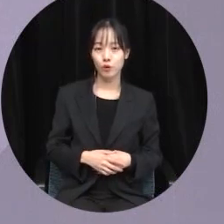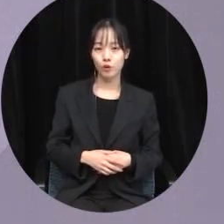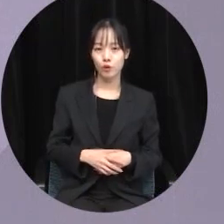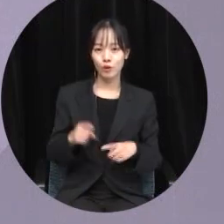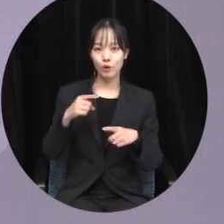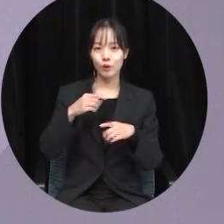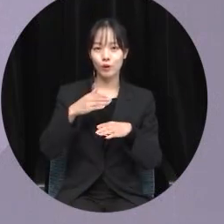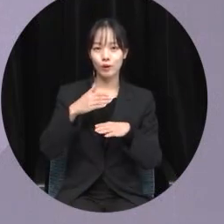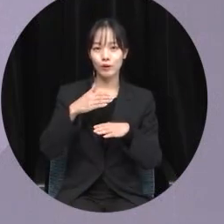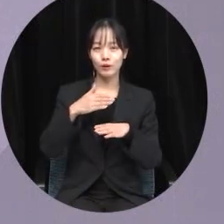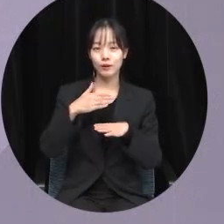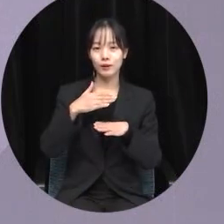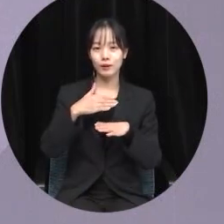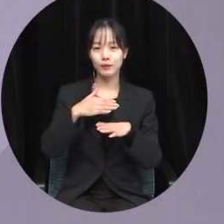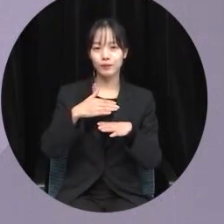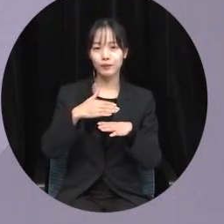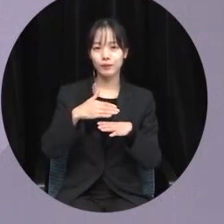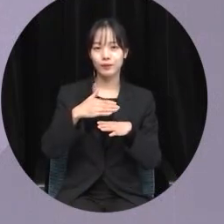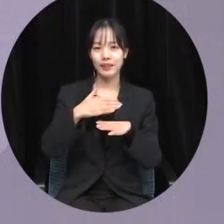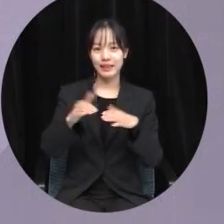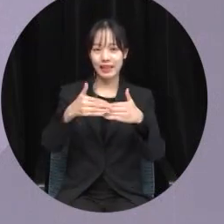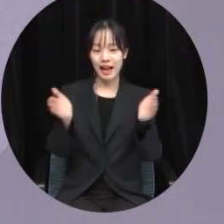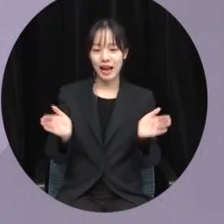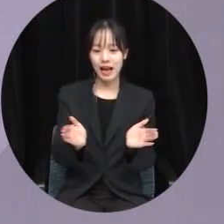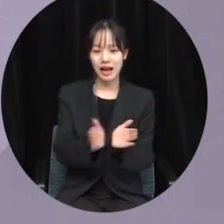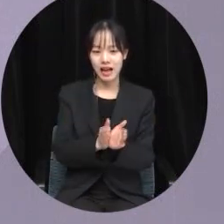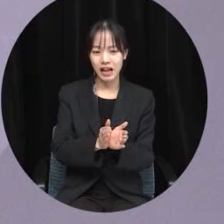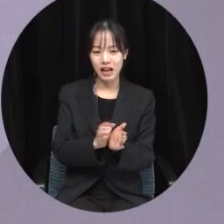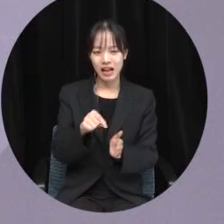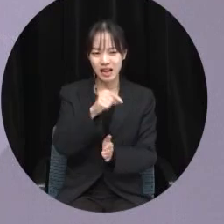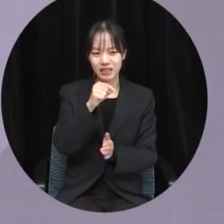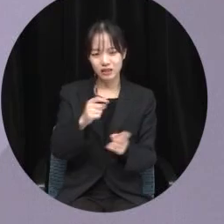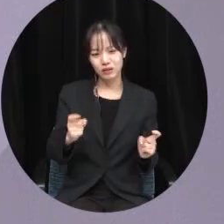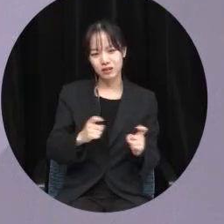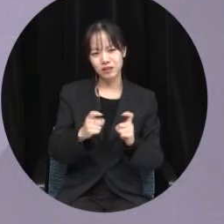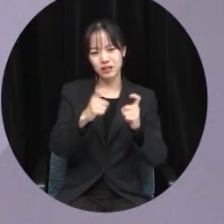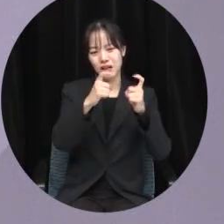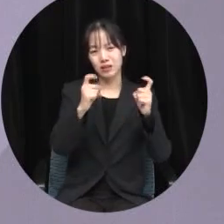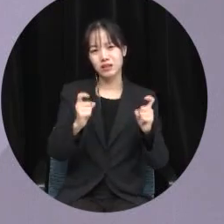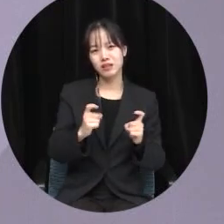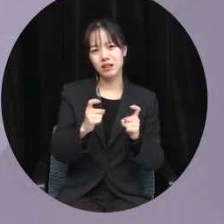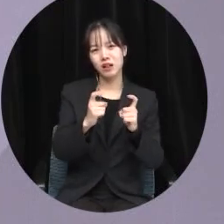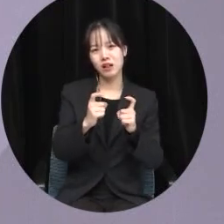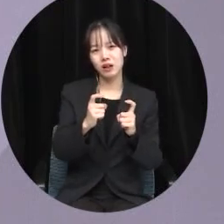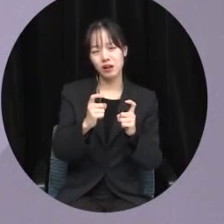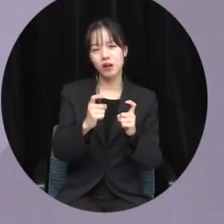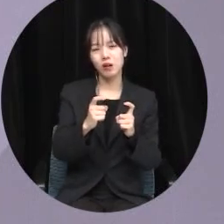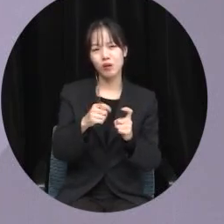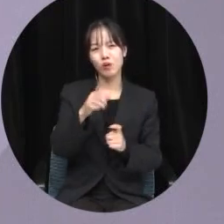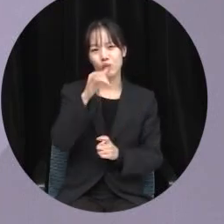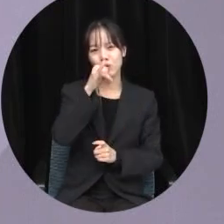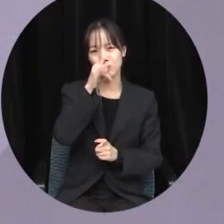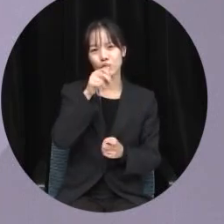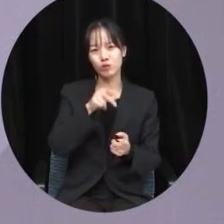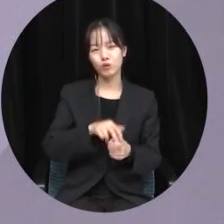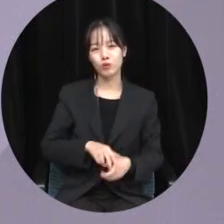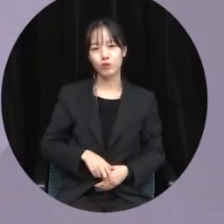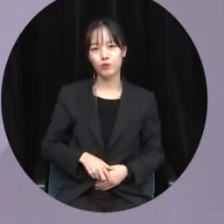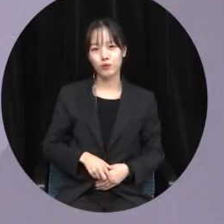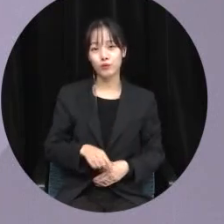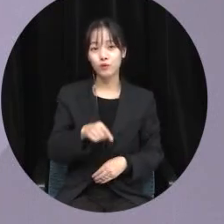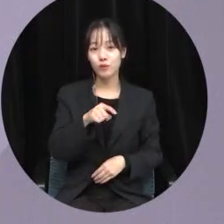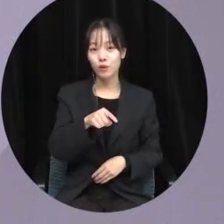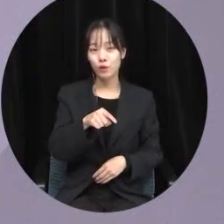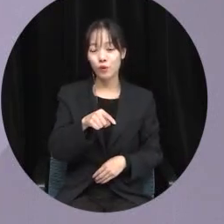그런 그 강성으로 치닫고 있는 이런 문제도 역시 문제겠습니다만 이런 것들은 당내